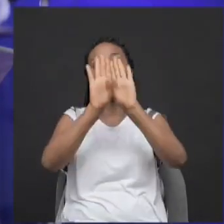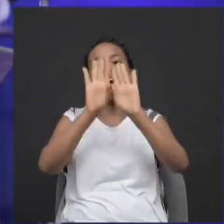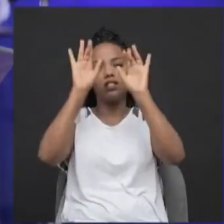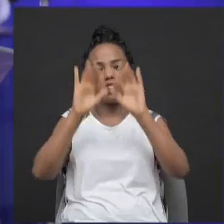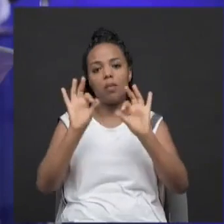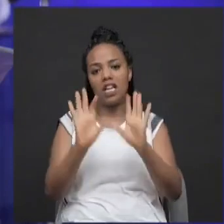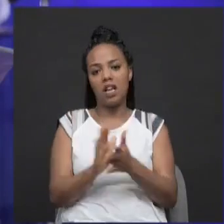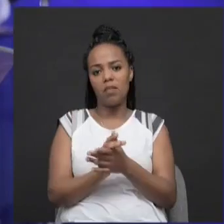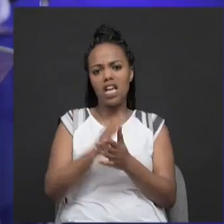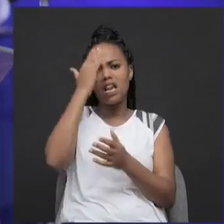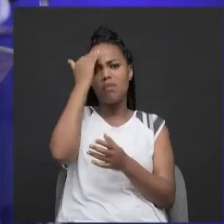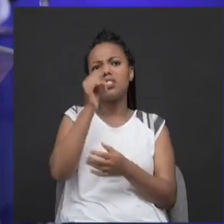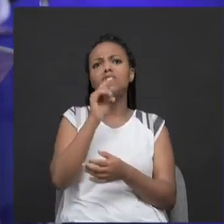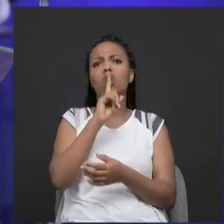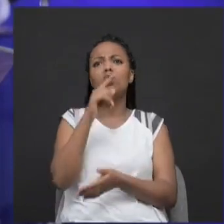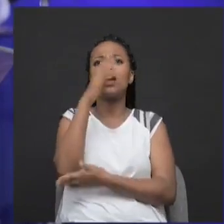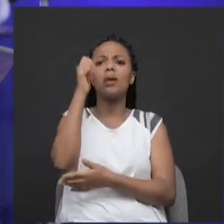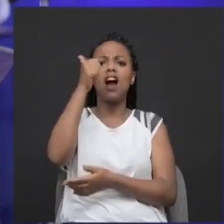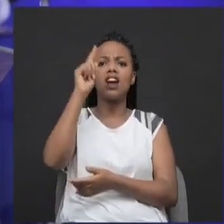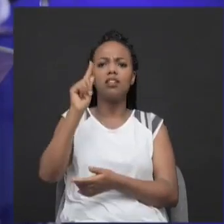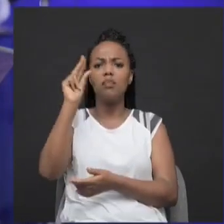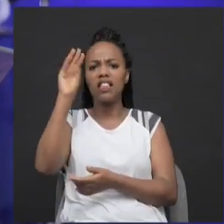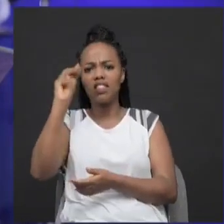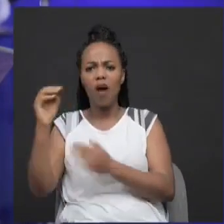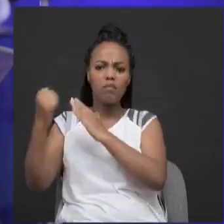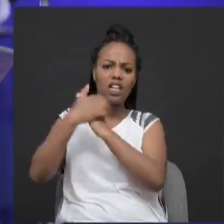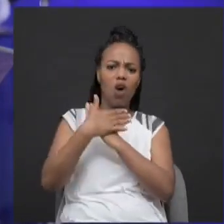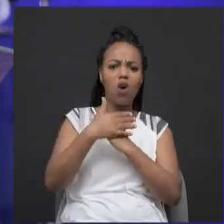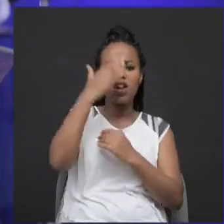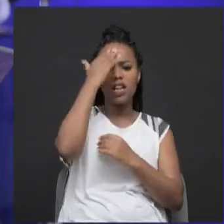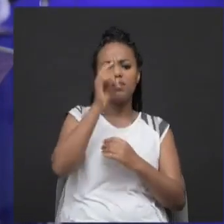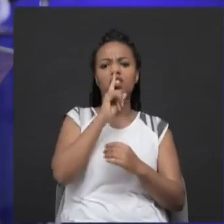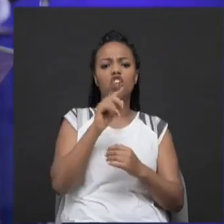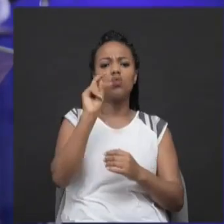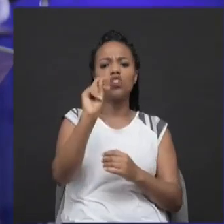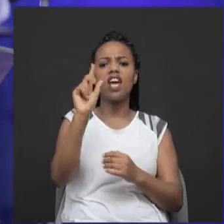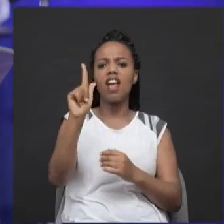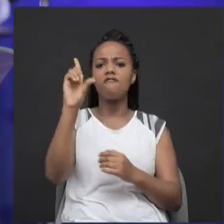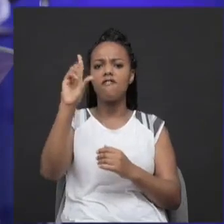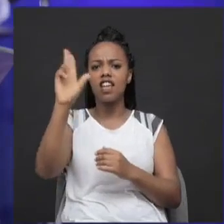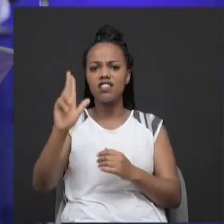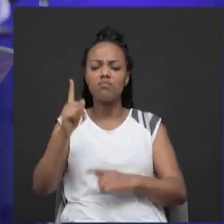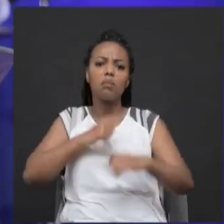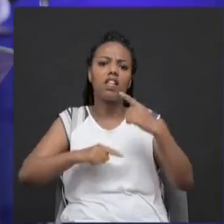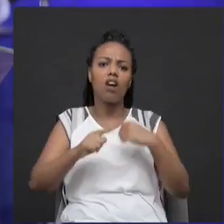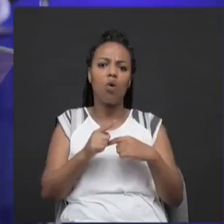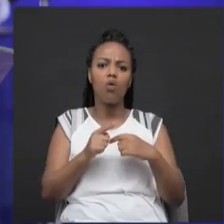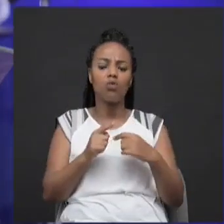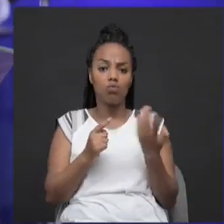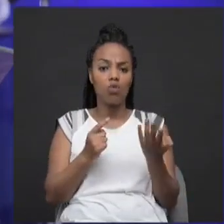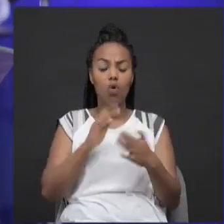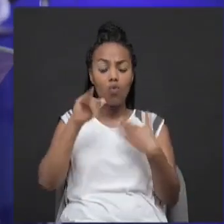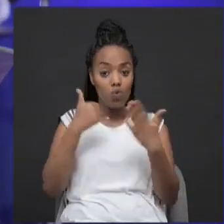እንዳይዘንብ? ለምንድን ነው እሱ እግዚአብሔር አንበጣን የሚልከው? ለምንድን ነው ቸነፈርን በዓለም ላይ የሚልከው? ወገኖቼ ሁሉም ነገር ከእግዚአብሔር ዘንድ